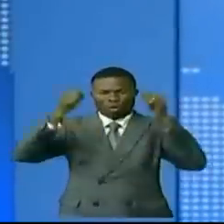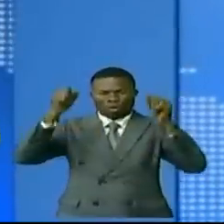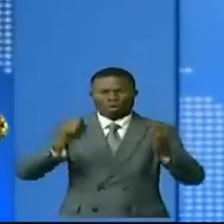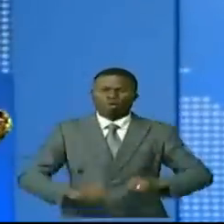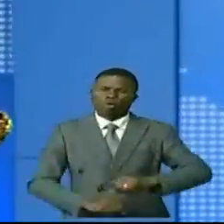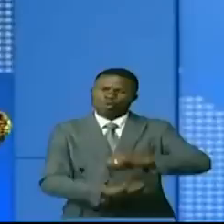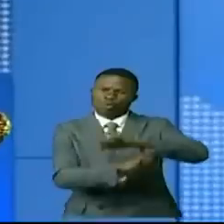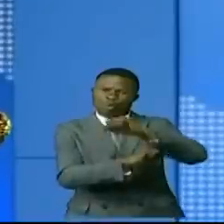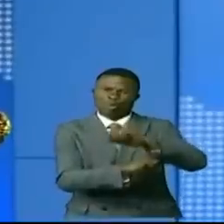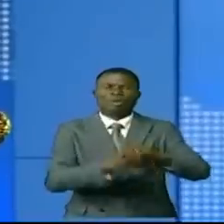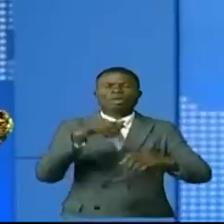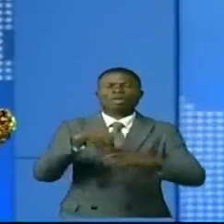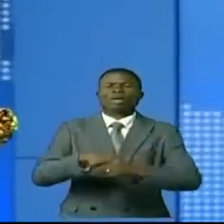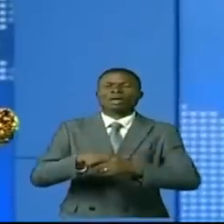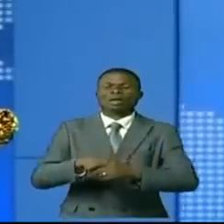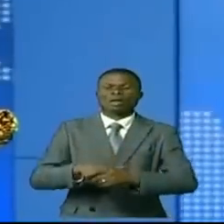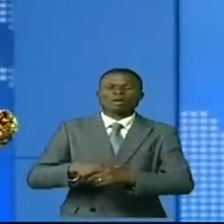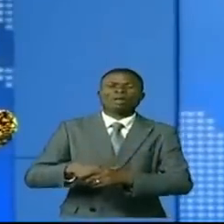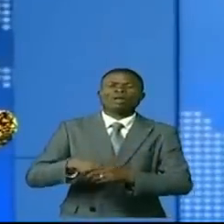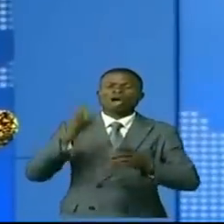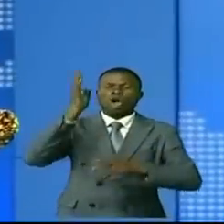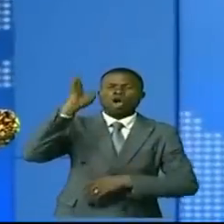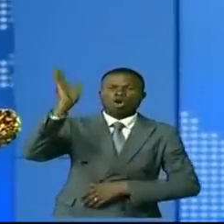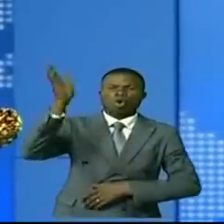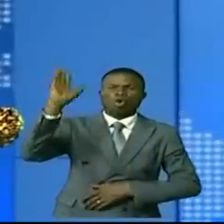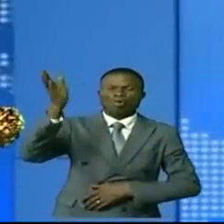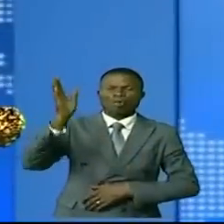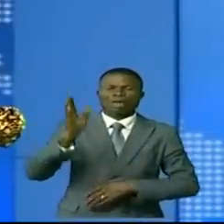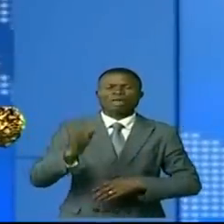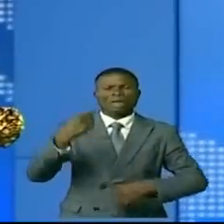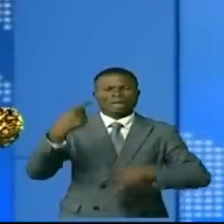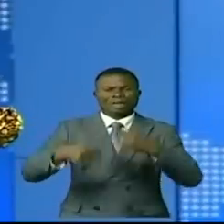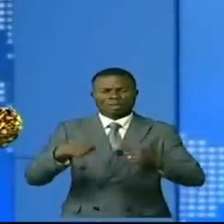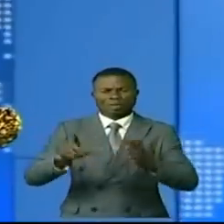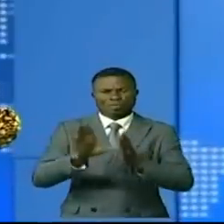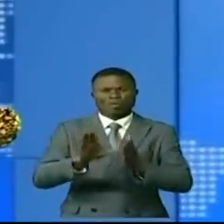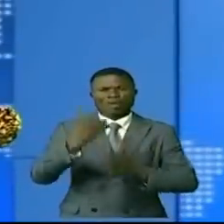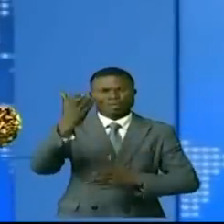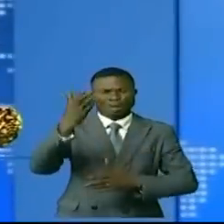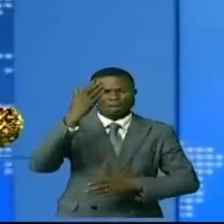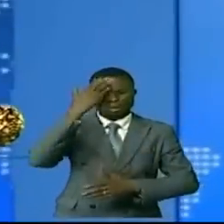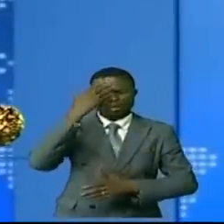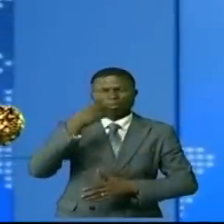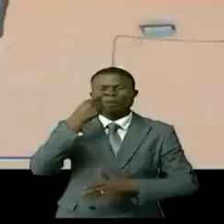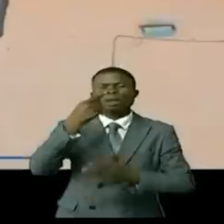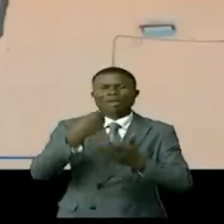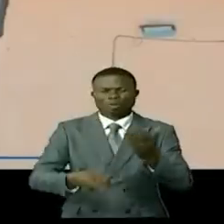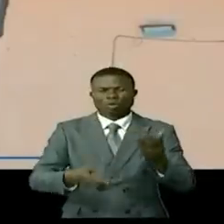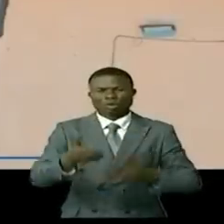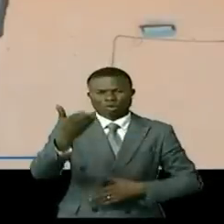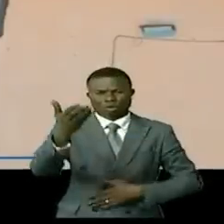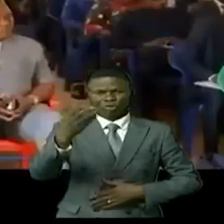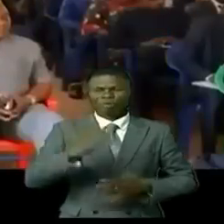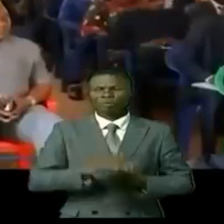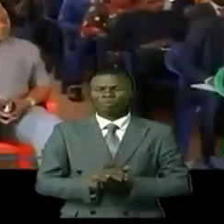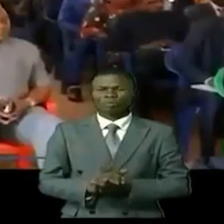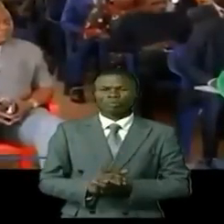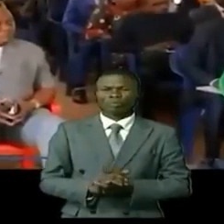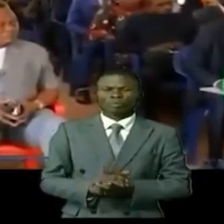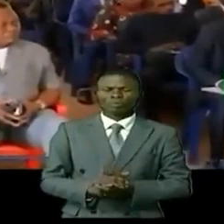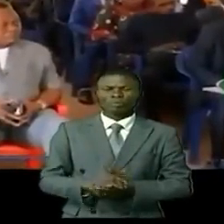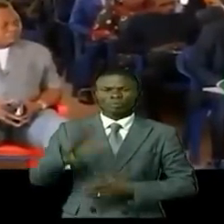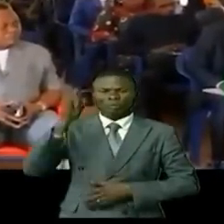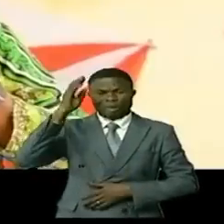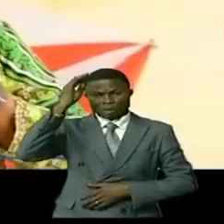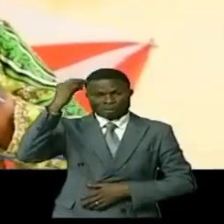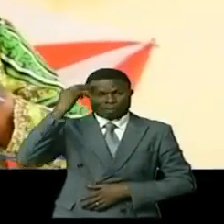accompagnement au cours d'une conférence débat. Jacques Kababa pour le commentaire. Ce contact direct entre la ministre